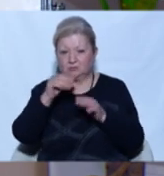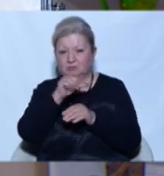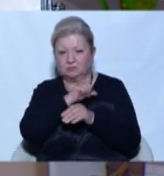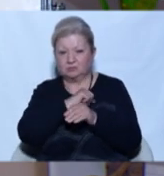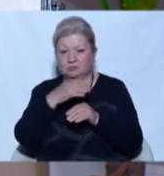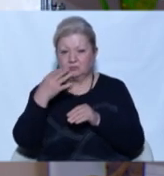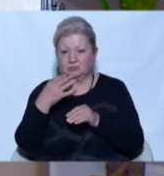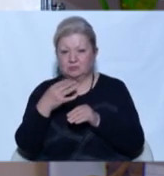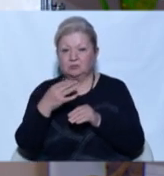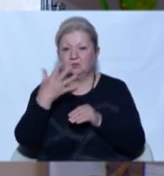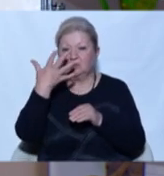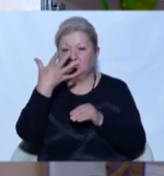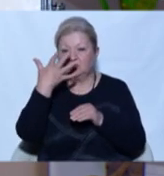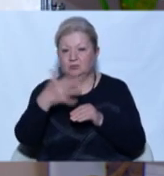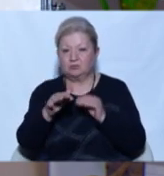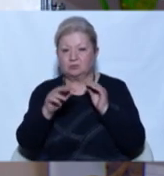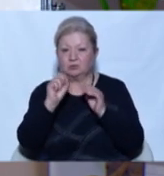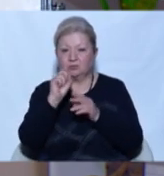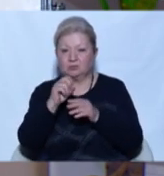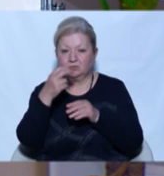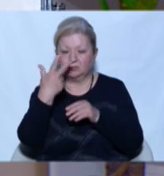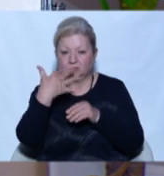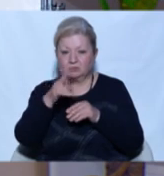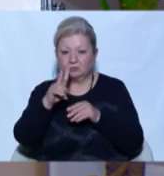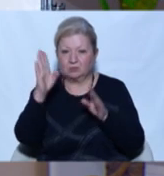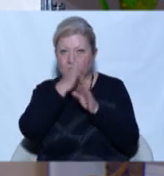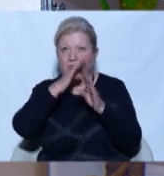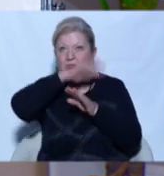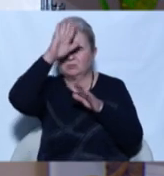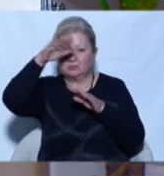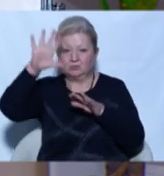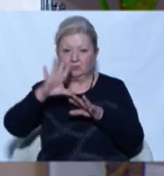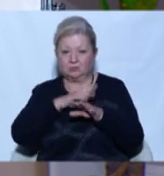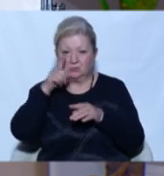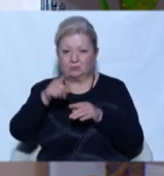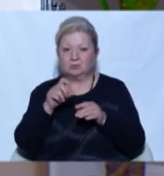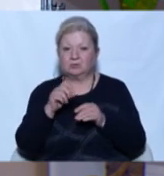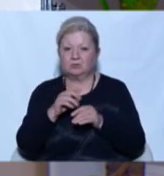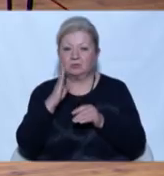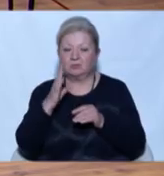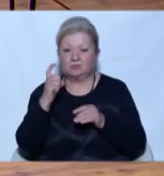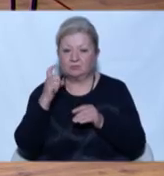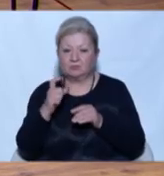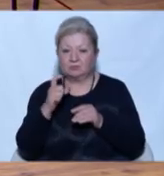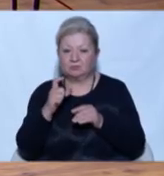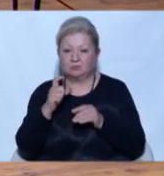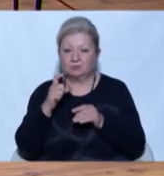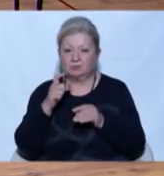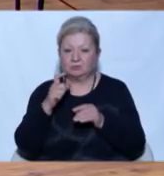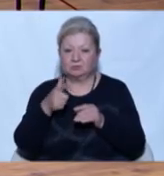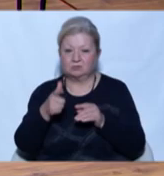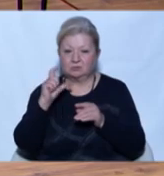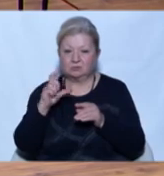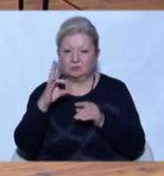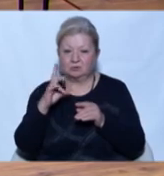თითქმის 52 საათი იყო ჰაერში. ამის შემდეგ ალფრედ ვეგენერი, როგორც მეტეოროლოგი,